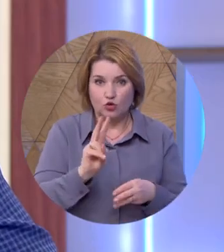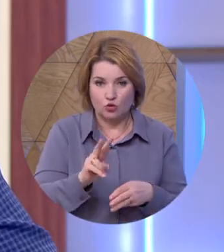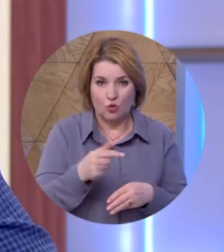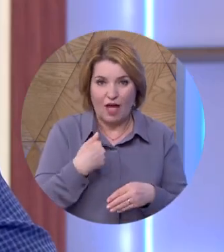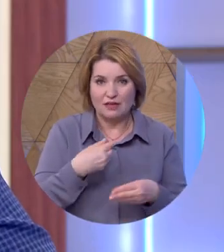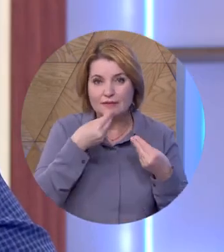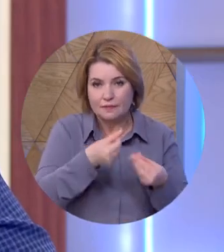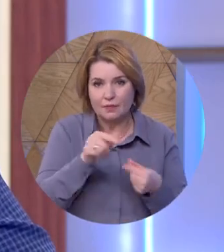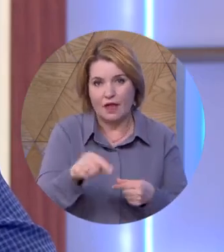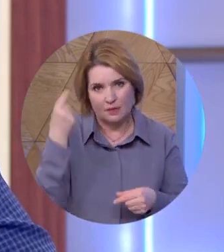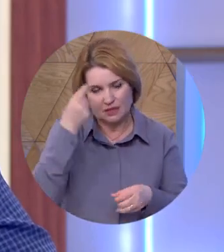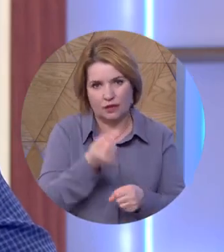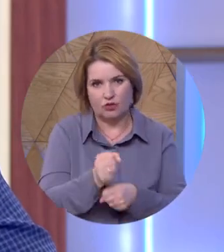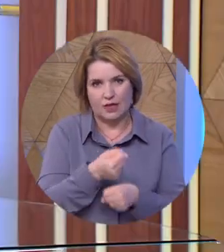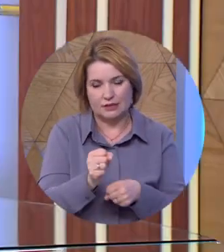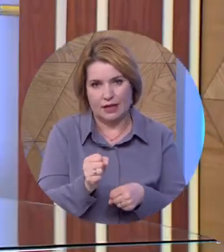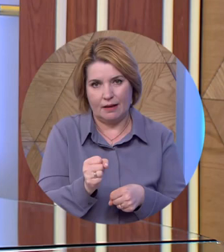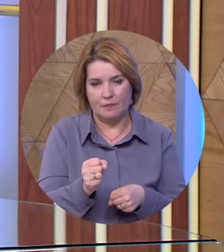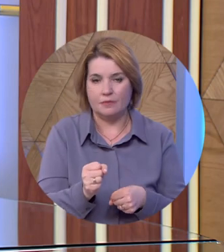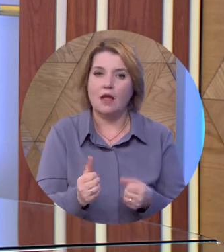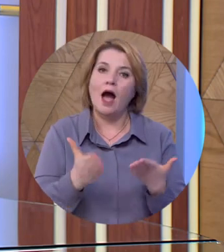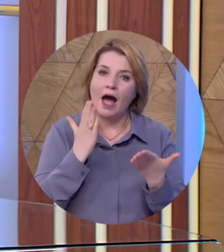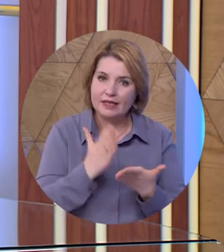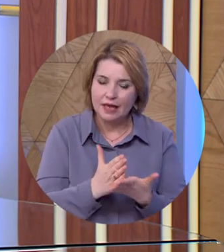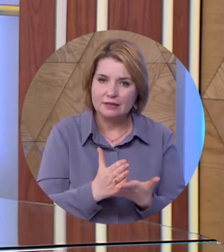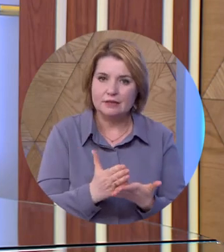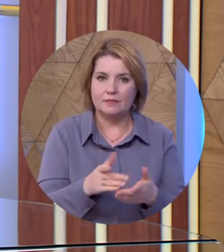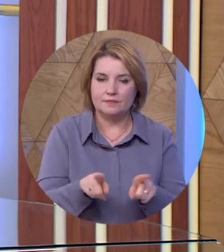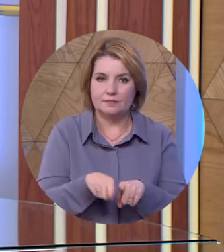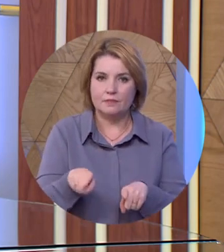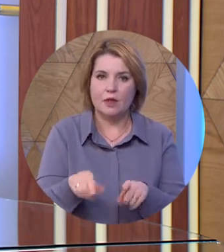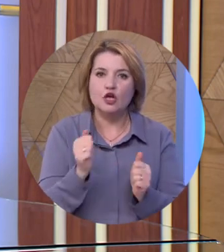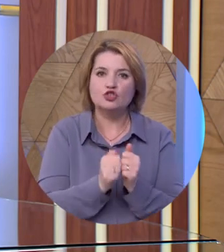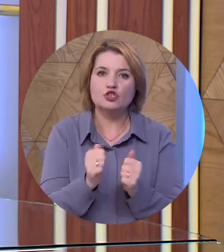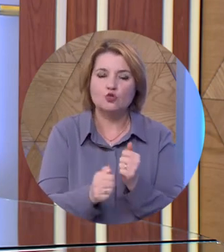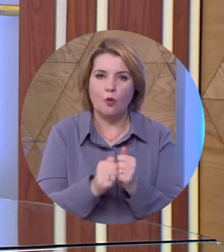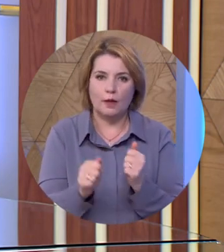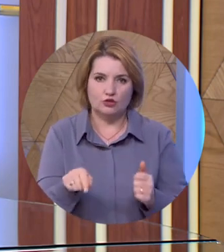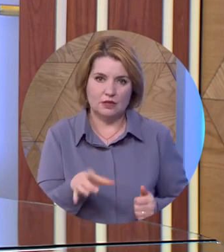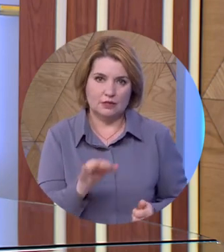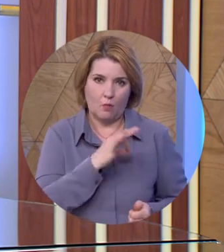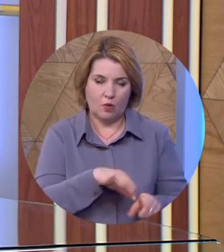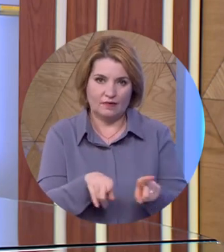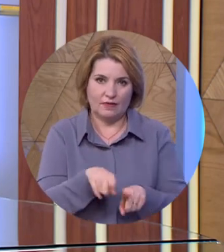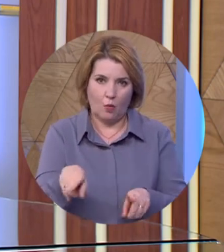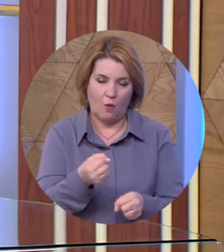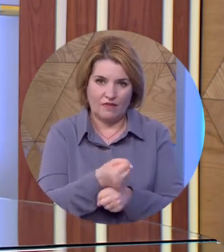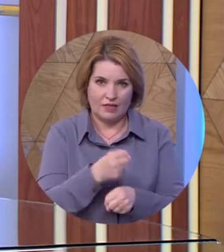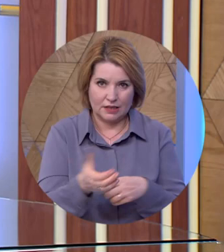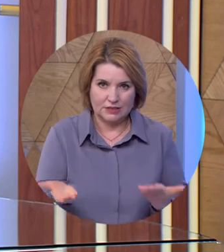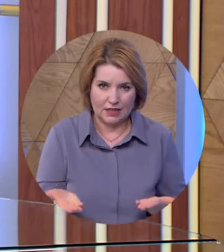это психологическое насилие. А есть ли какие-то критерии частотности применения этого насилия для того, чтобы оно стало насилием?